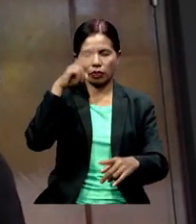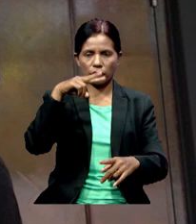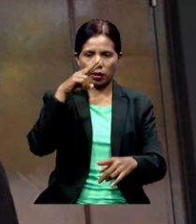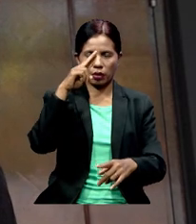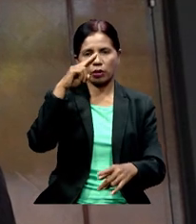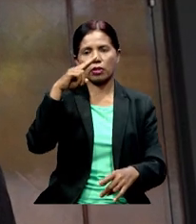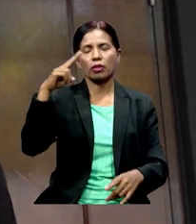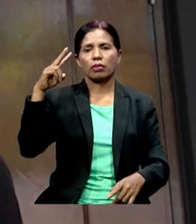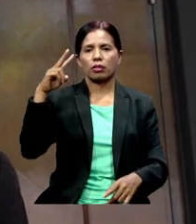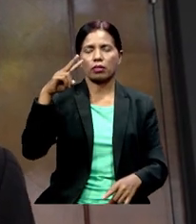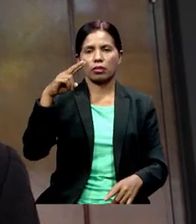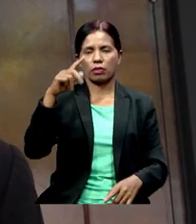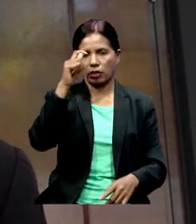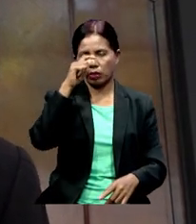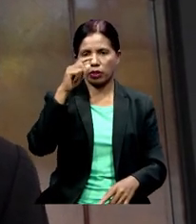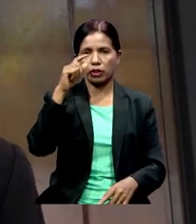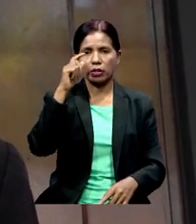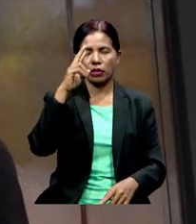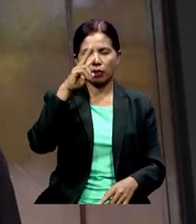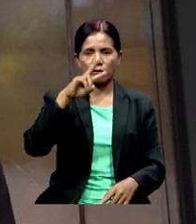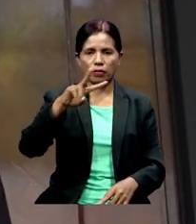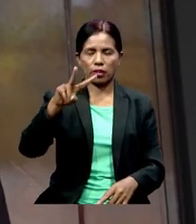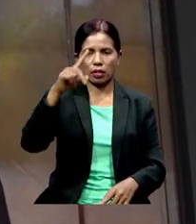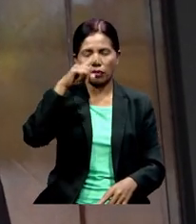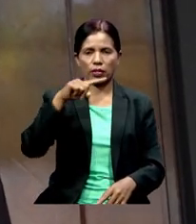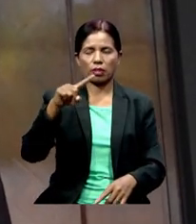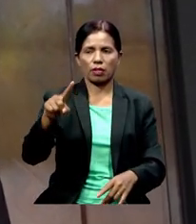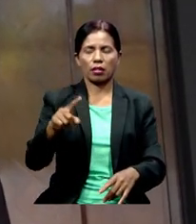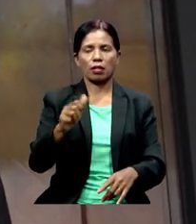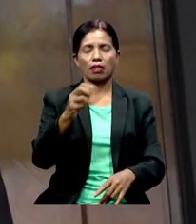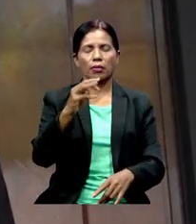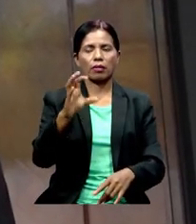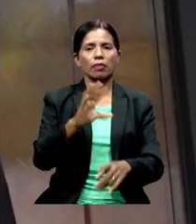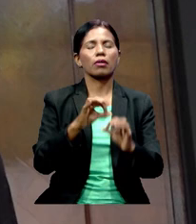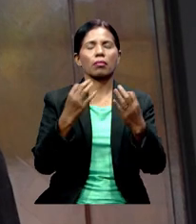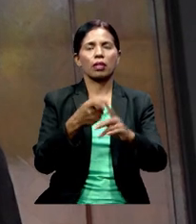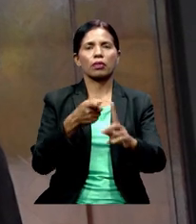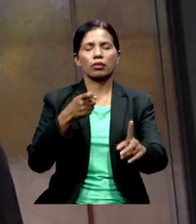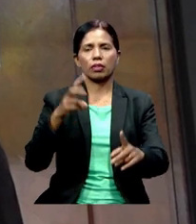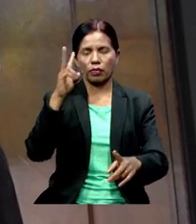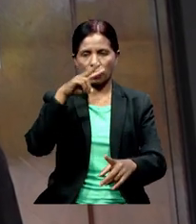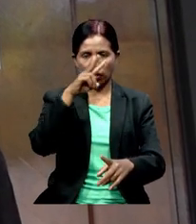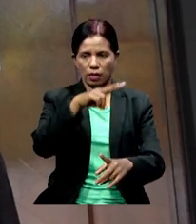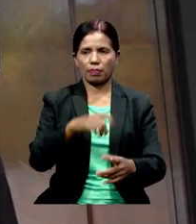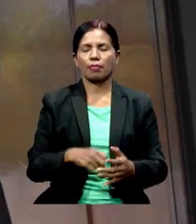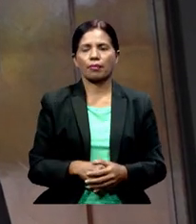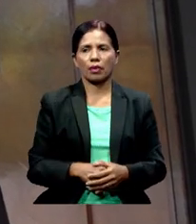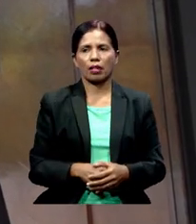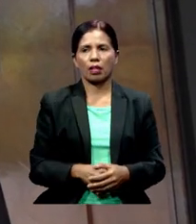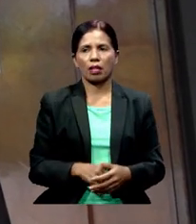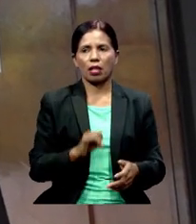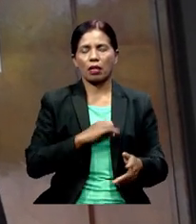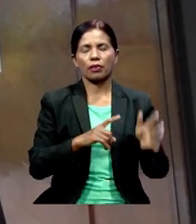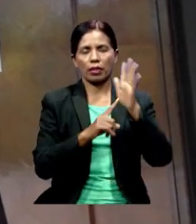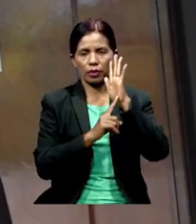husi Usi India, amor re familia usi Vietnam. Kita ini nema hau ni anui, amni anui hau ata to